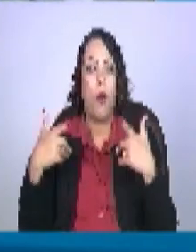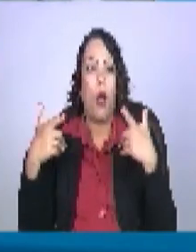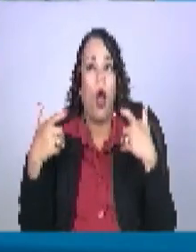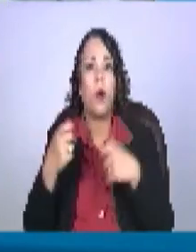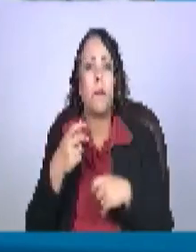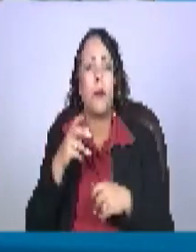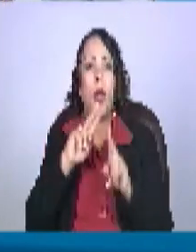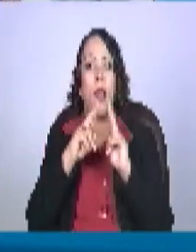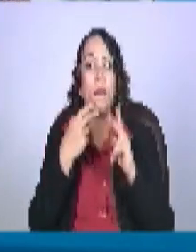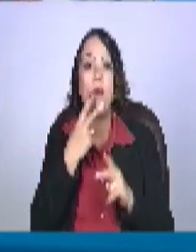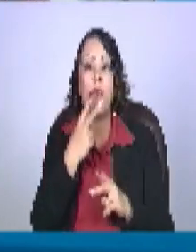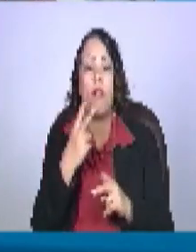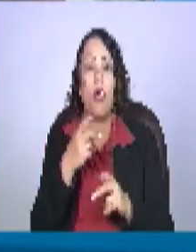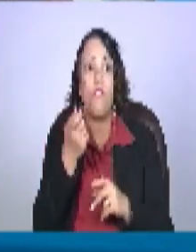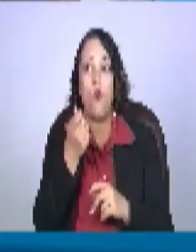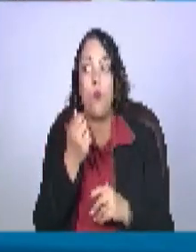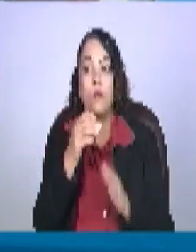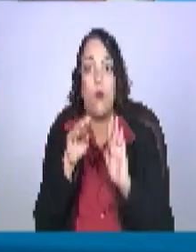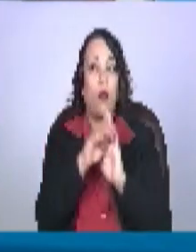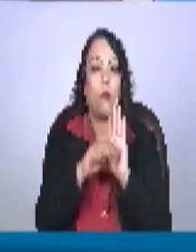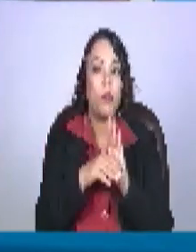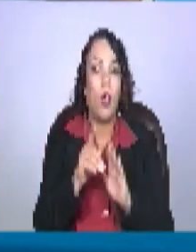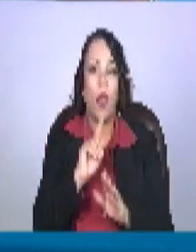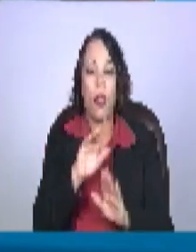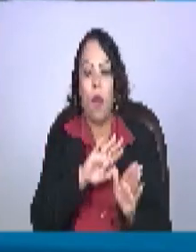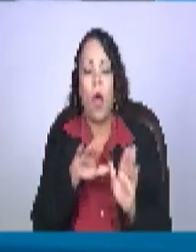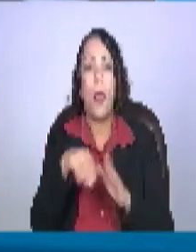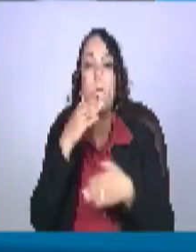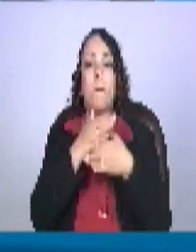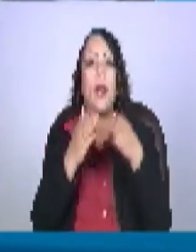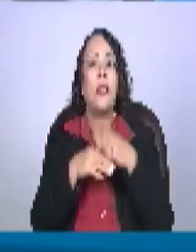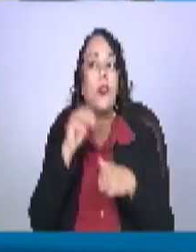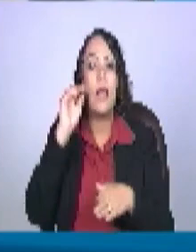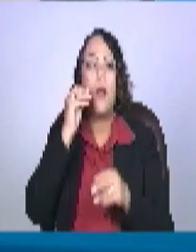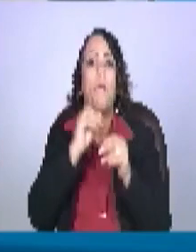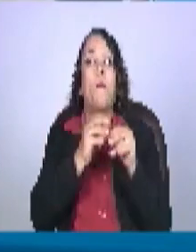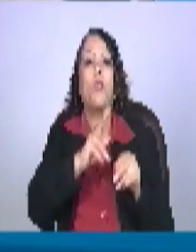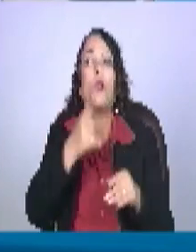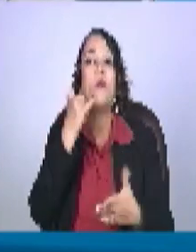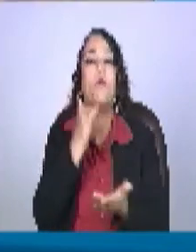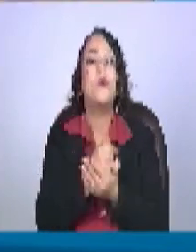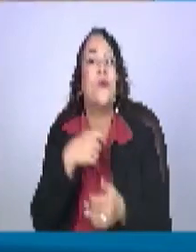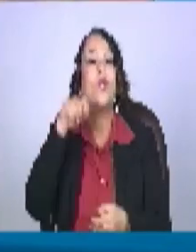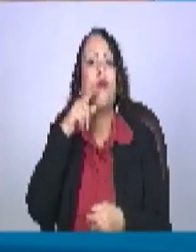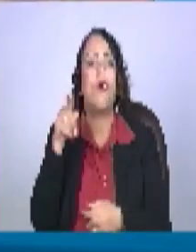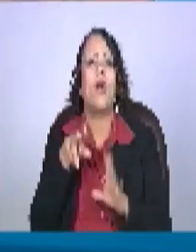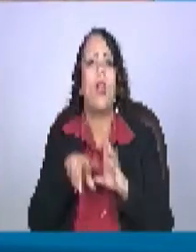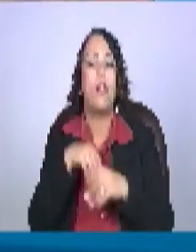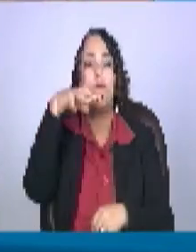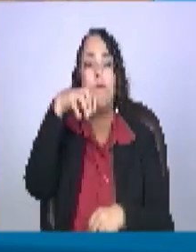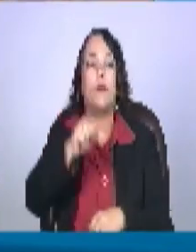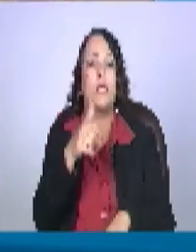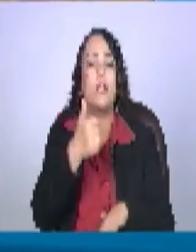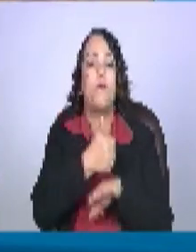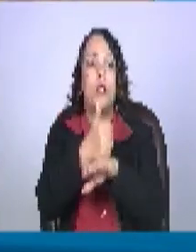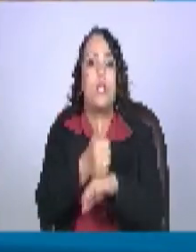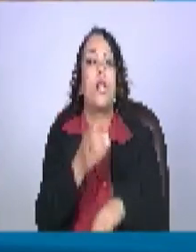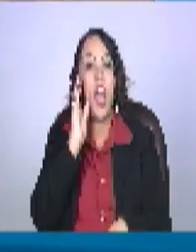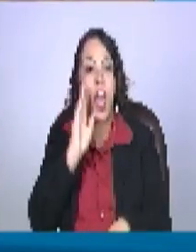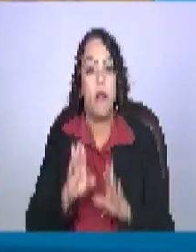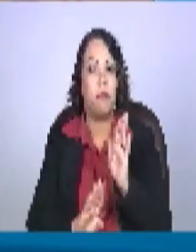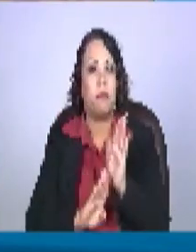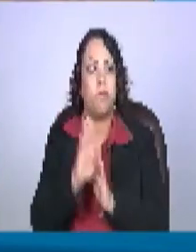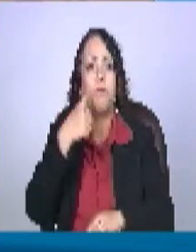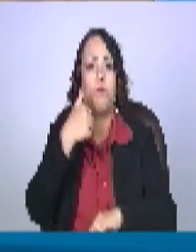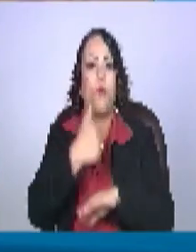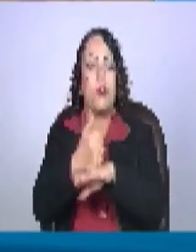لا بالفلوس ولا بالخطط ولا باي حاجه بنيت بنوعيه القيادات اللي مسكت هذه المؤسسات عرفت تقوم المؤسسات